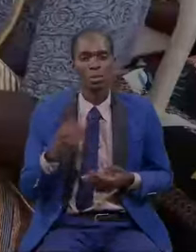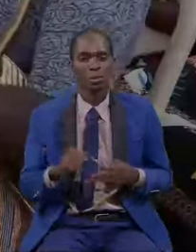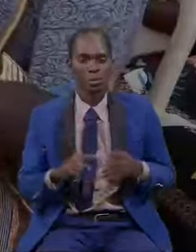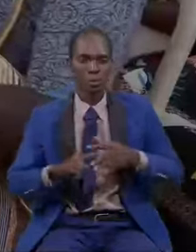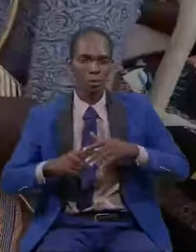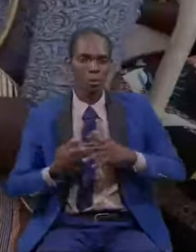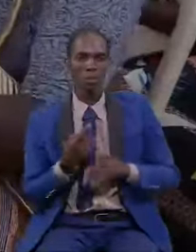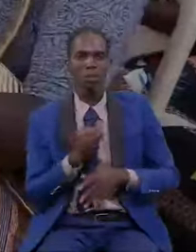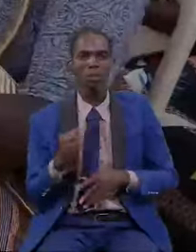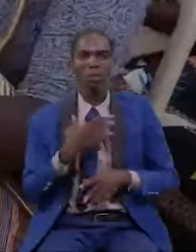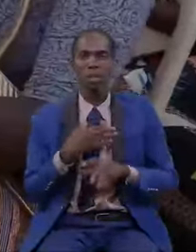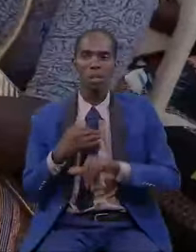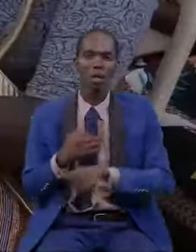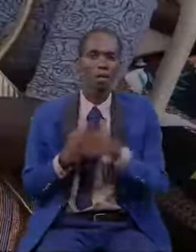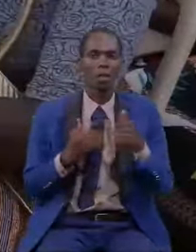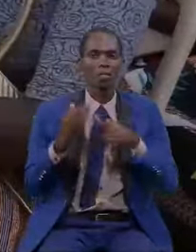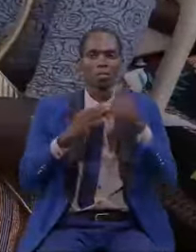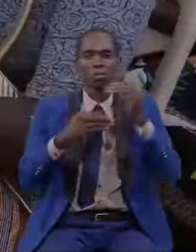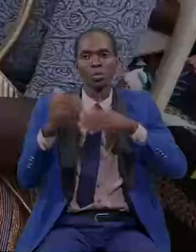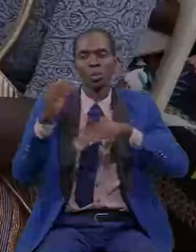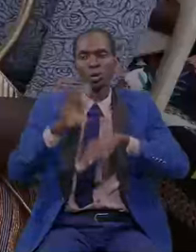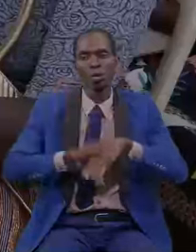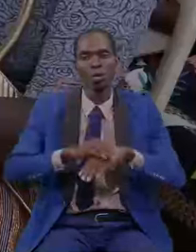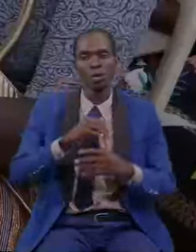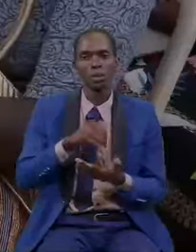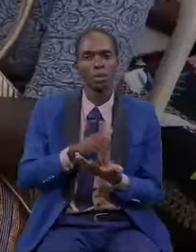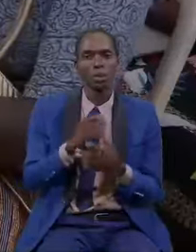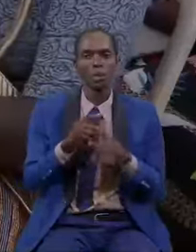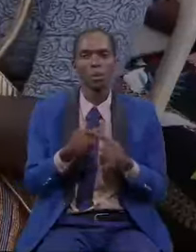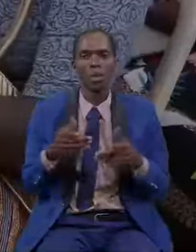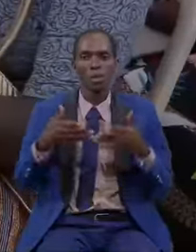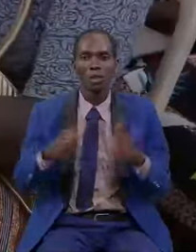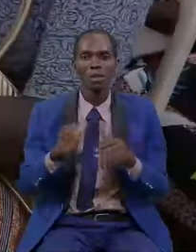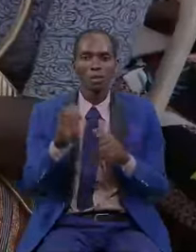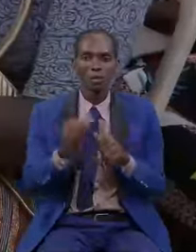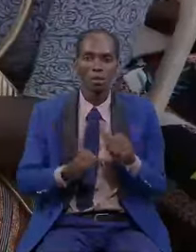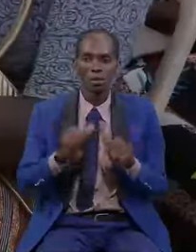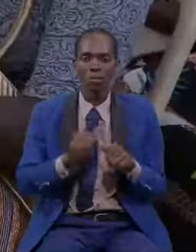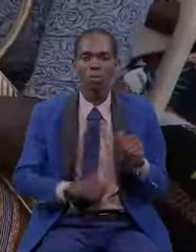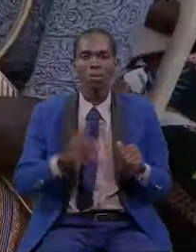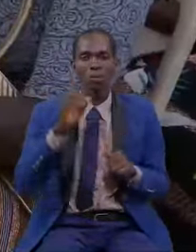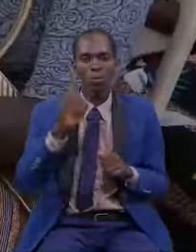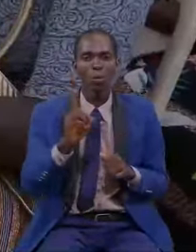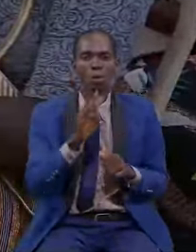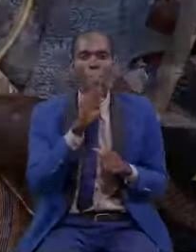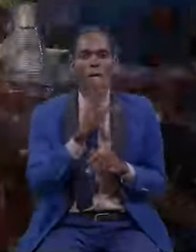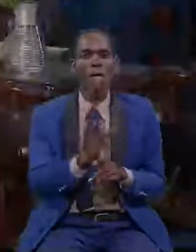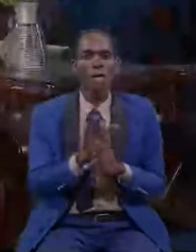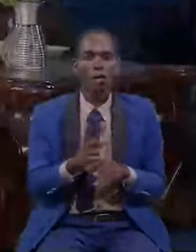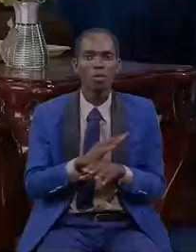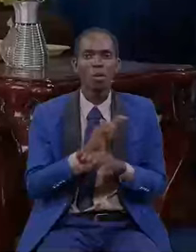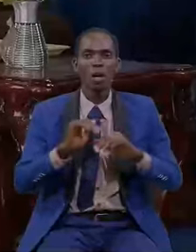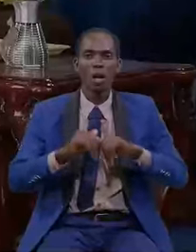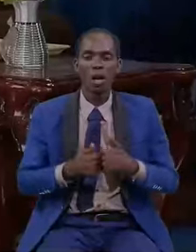bâti dessus. Mais que chacun prenne garde à la manière dont